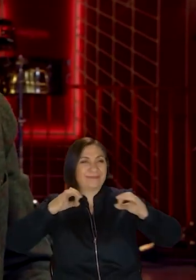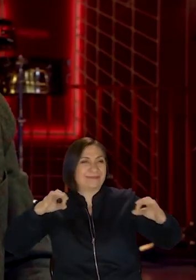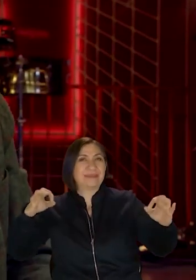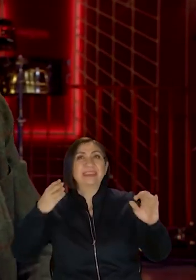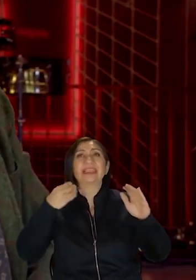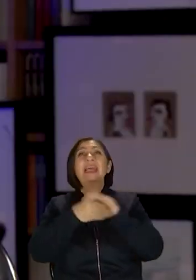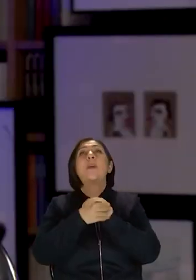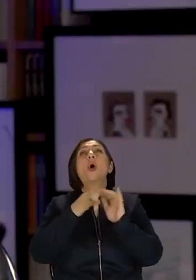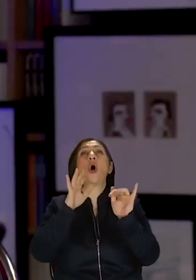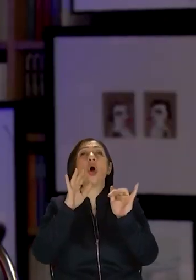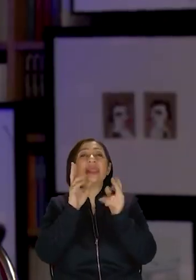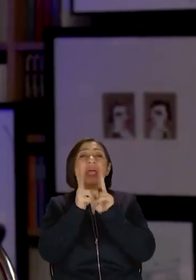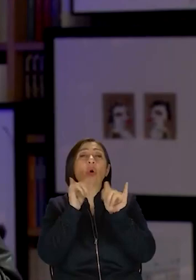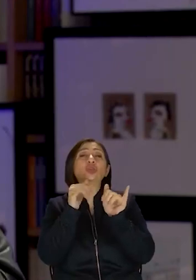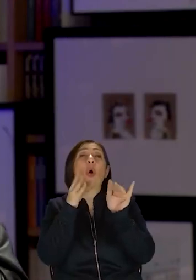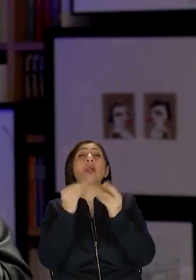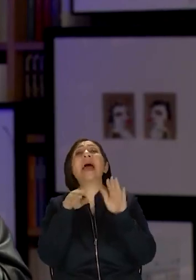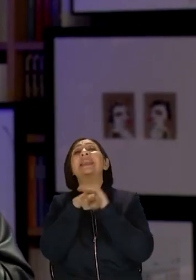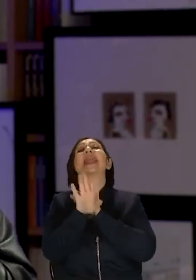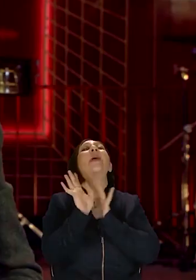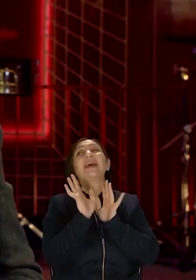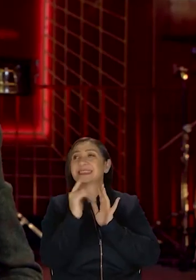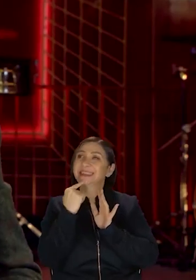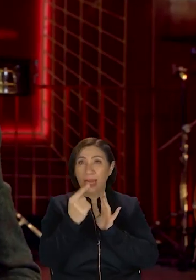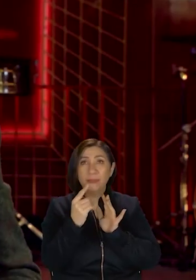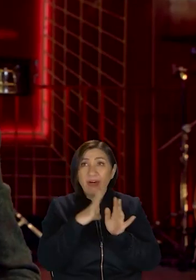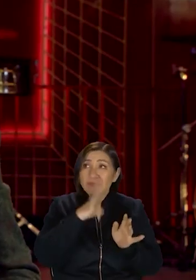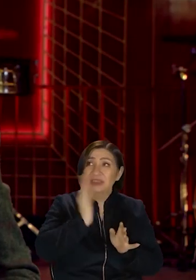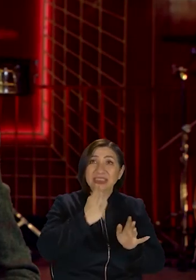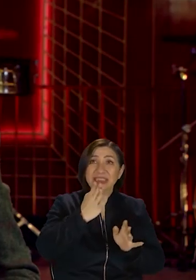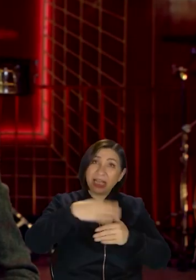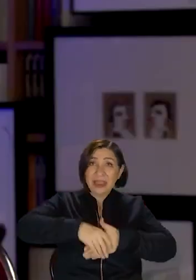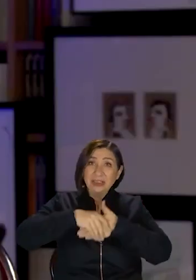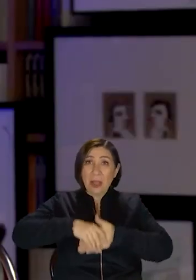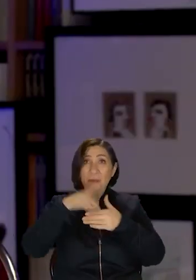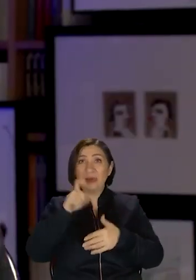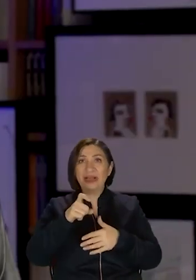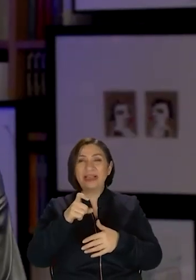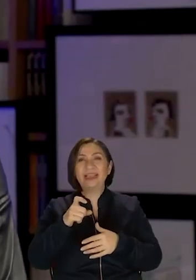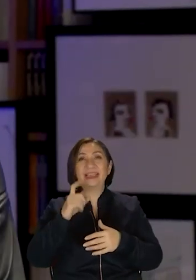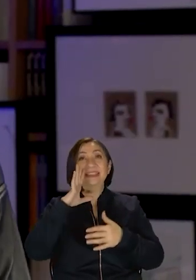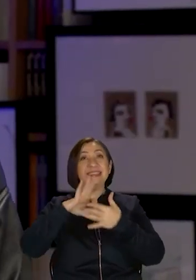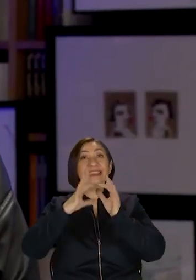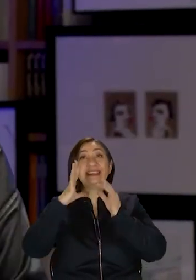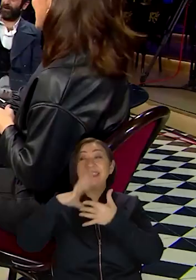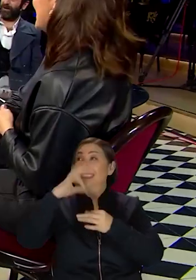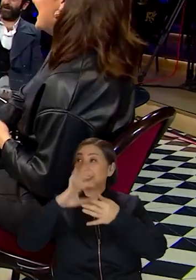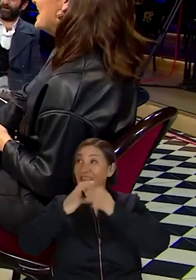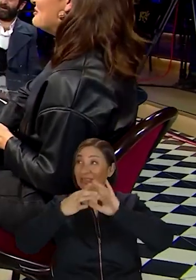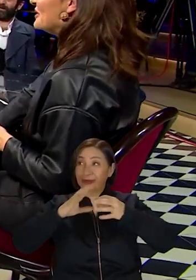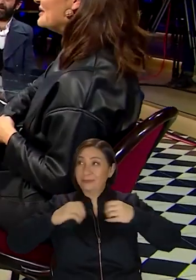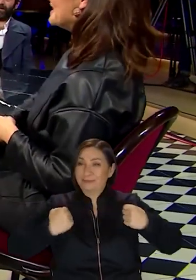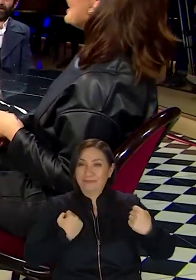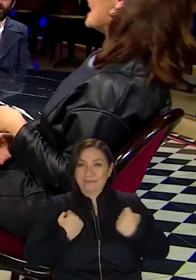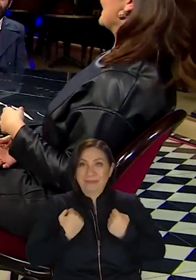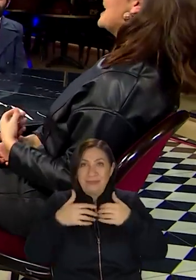gerelim. Giremez. Oyuncu olmayan giremez diye. O kadar isterim ki. Yani. Oyuncu olmayan giremez. İnsan zinciri yapabiliriz.